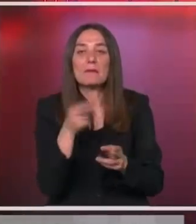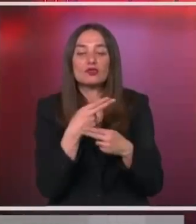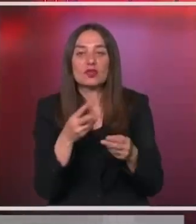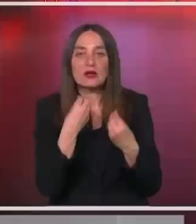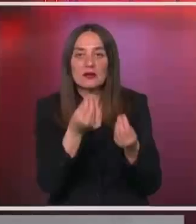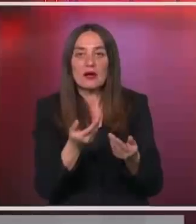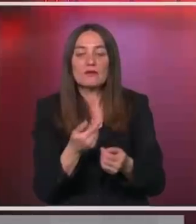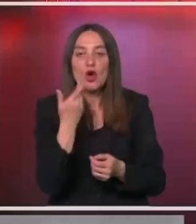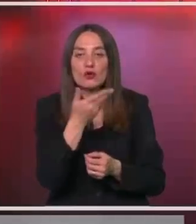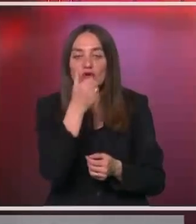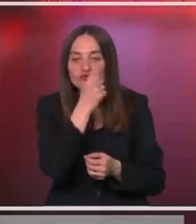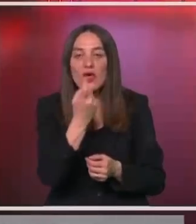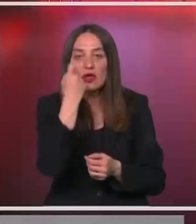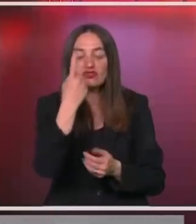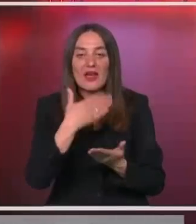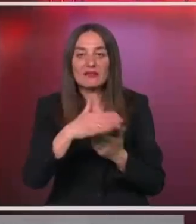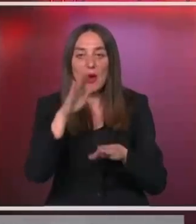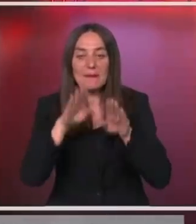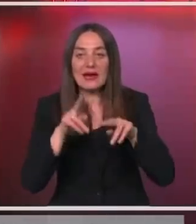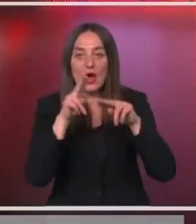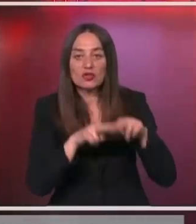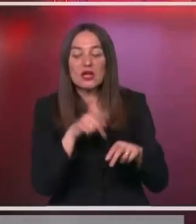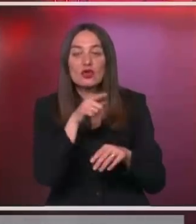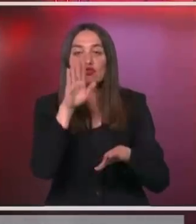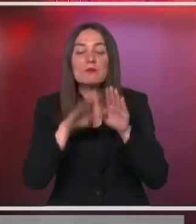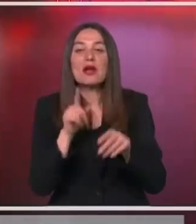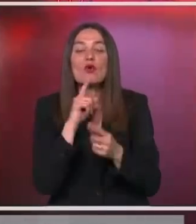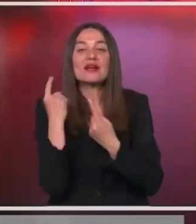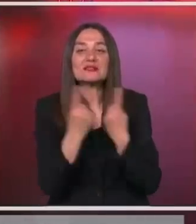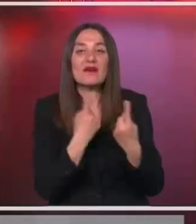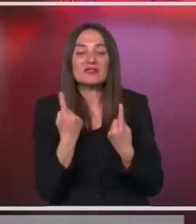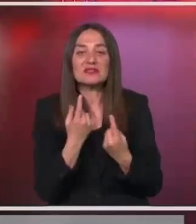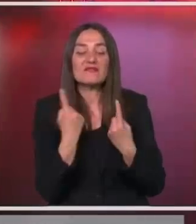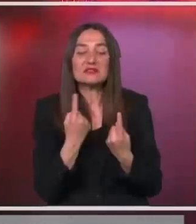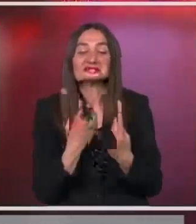susret? Ono što je još jedan, da kažem, deo mera ostao, to su mere koje zavise prevashodno...